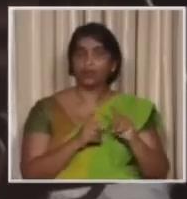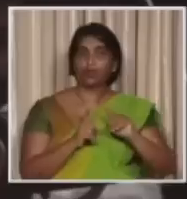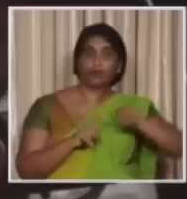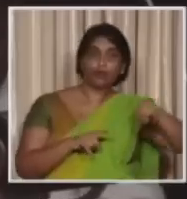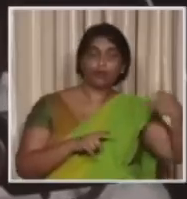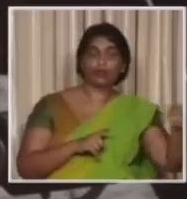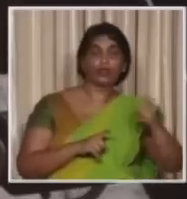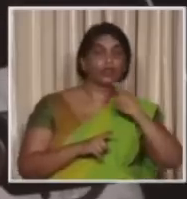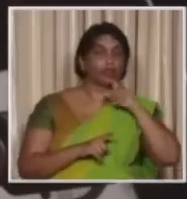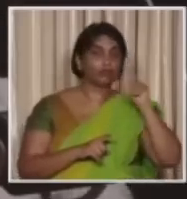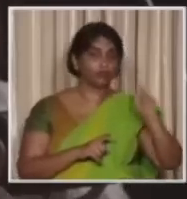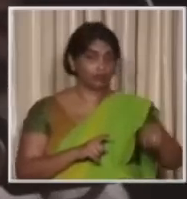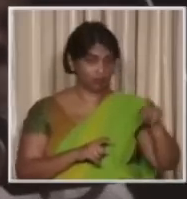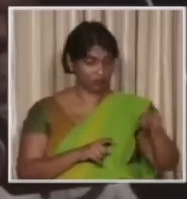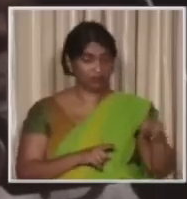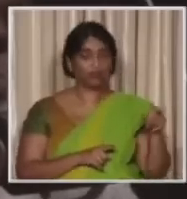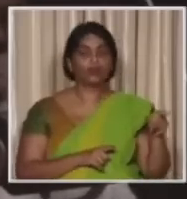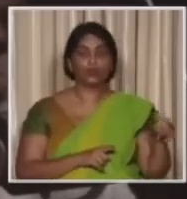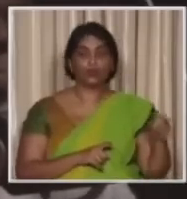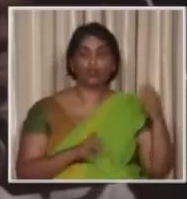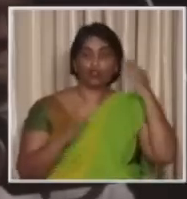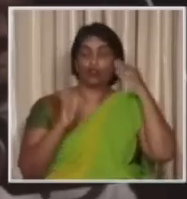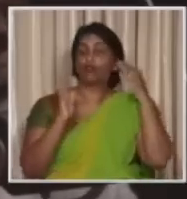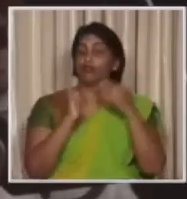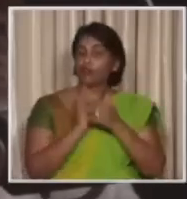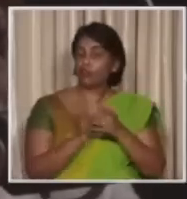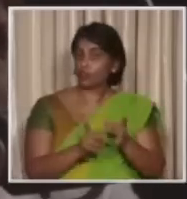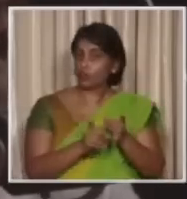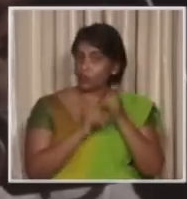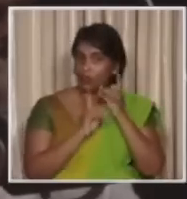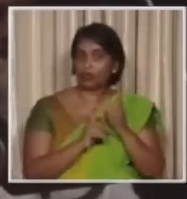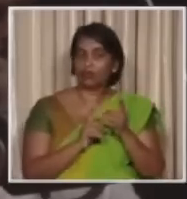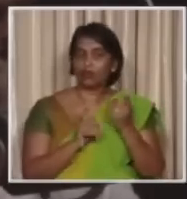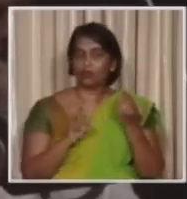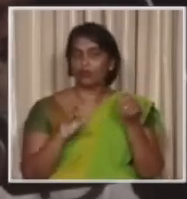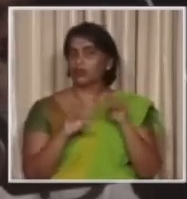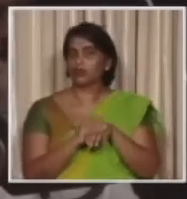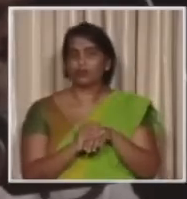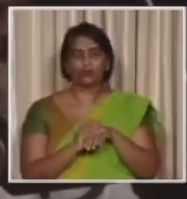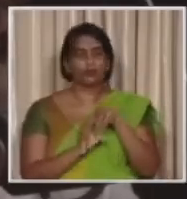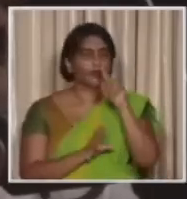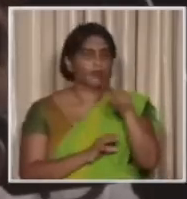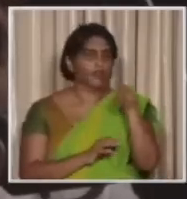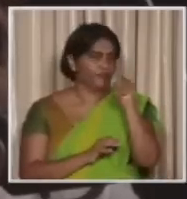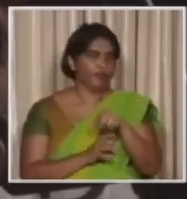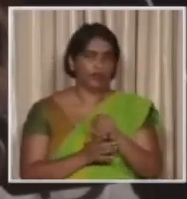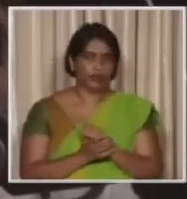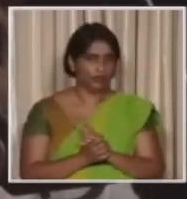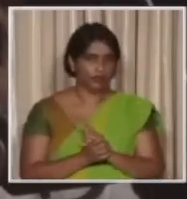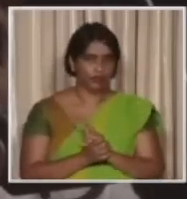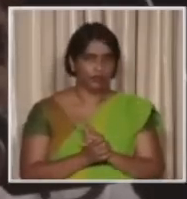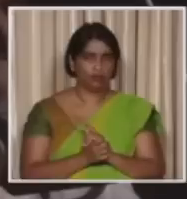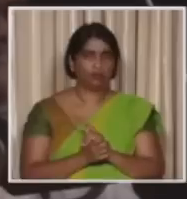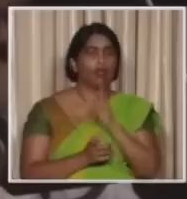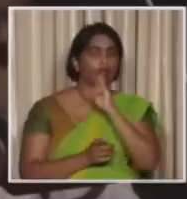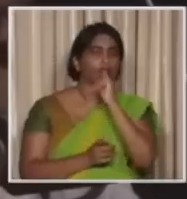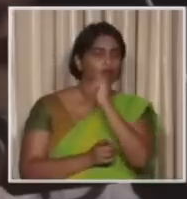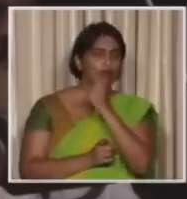විනිශ්චය මණ්ඩුල්ලක් ඒ කාරණය ගැනම මැදහත් වීම වැරදි කියලා. ඒකත්